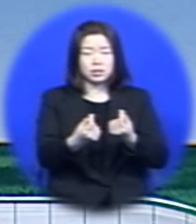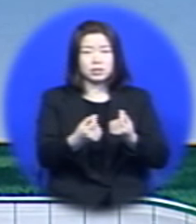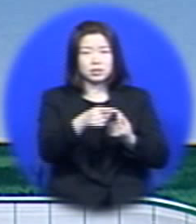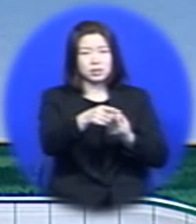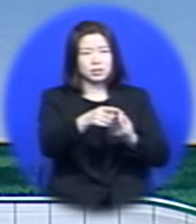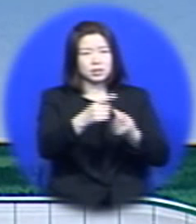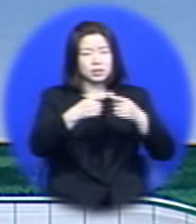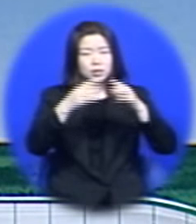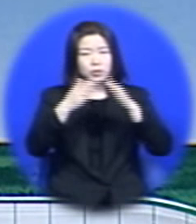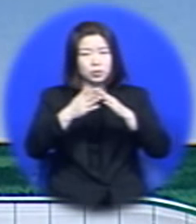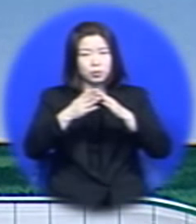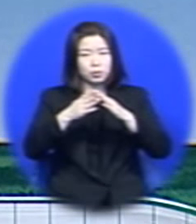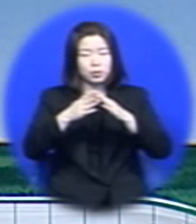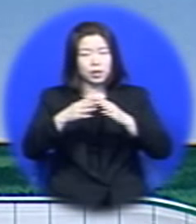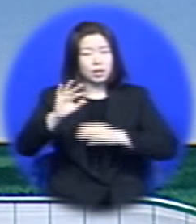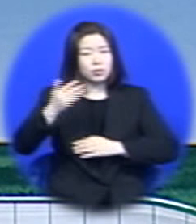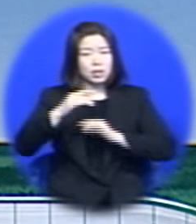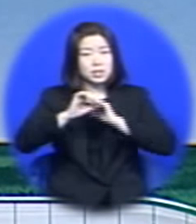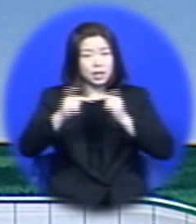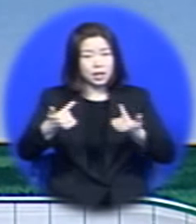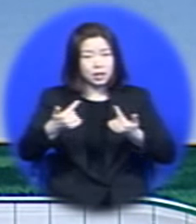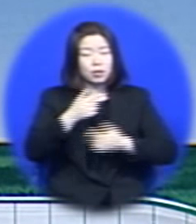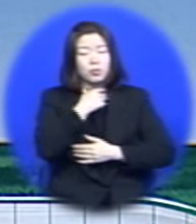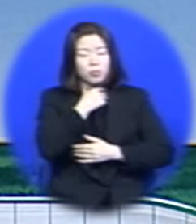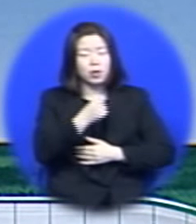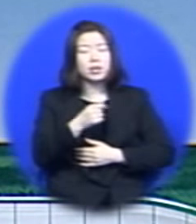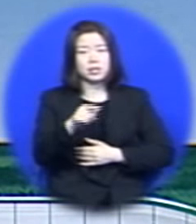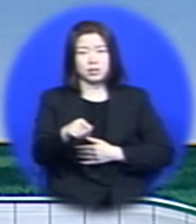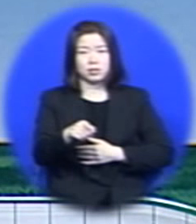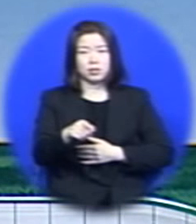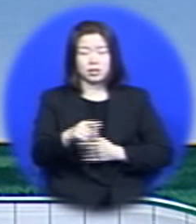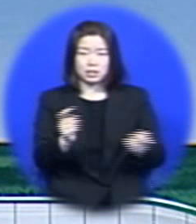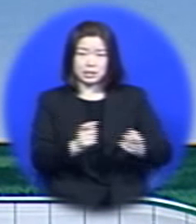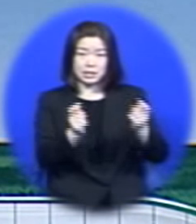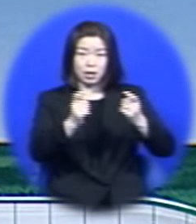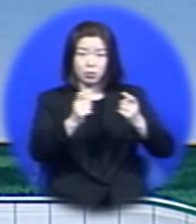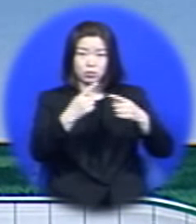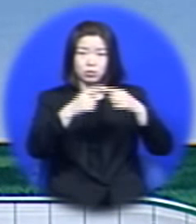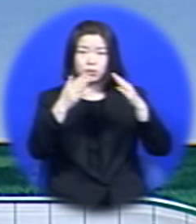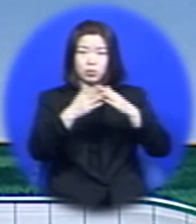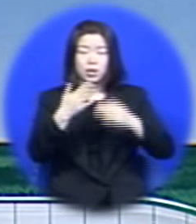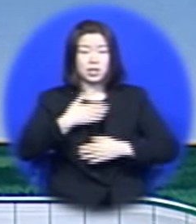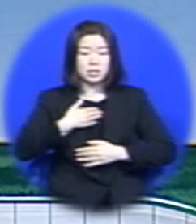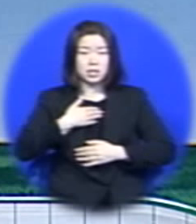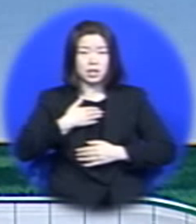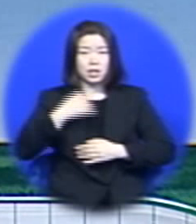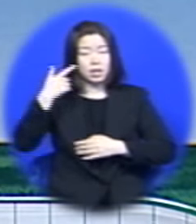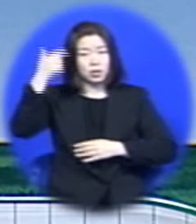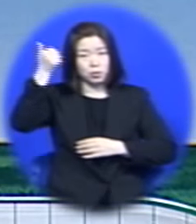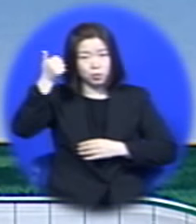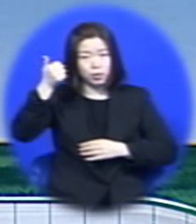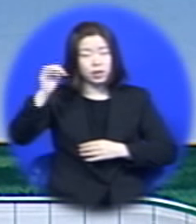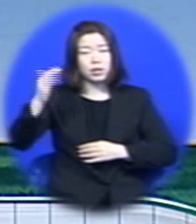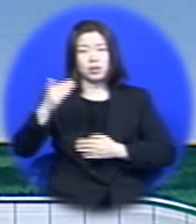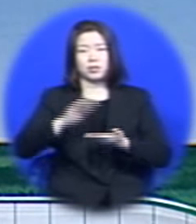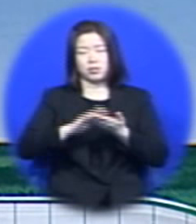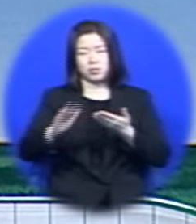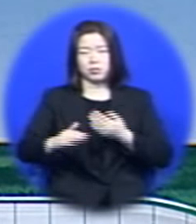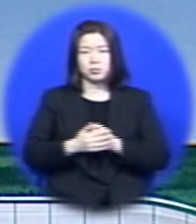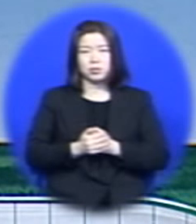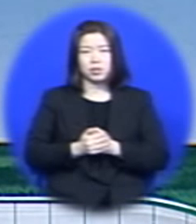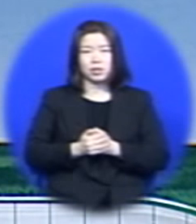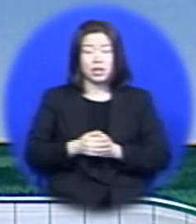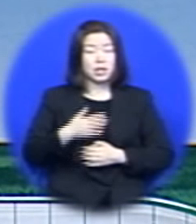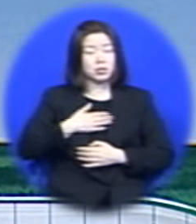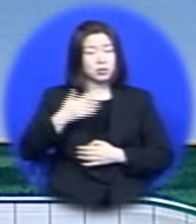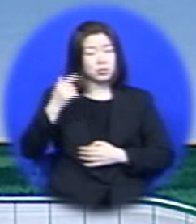그런 교회가 되지 않기를 그렇게 원했던 싸우는 교회가 제가 목회하는 교회인 거예요.